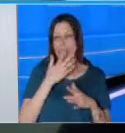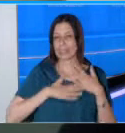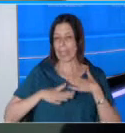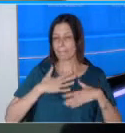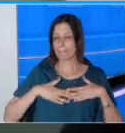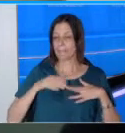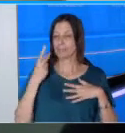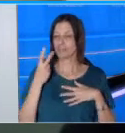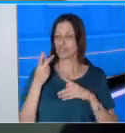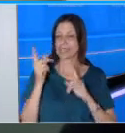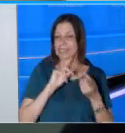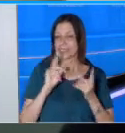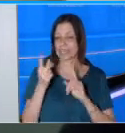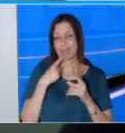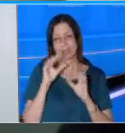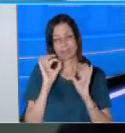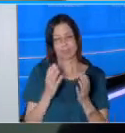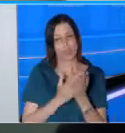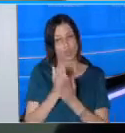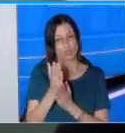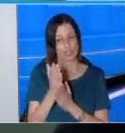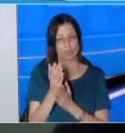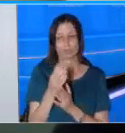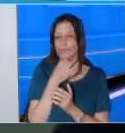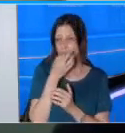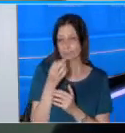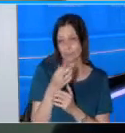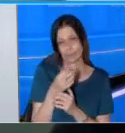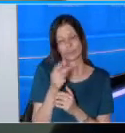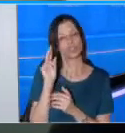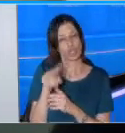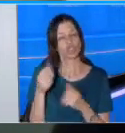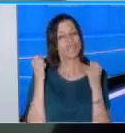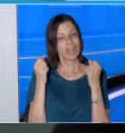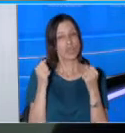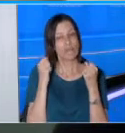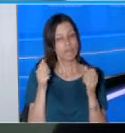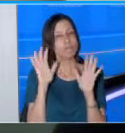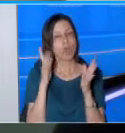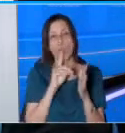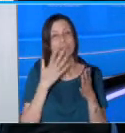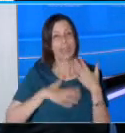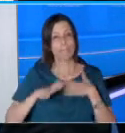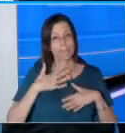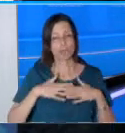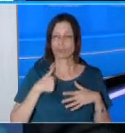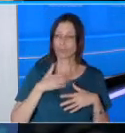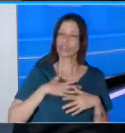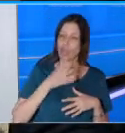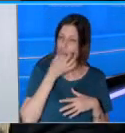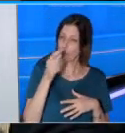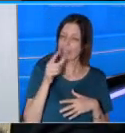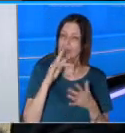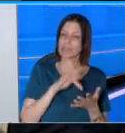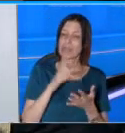לשני הצדדים, צריך להגיד את זה ביושר. איגן, אני רוצה לשאול אותך, אתה יודע, יש הפגנות מאוד מאוד לא נעימות. כן, אני רוצה לשאול אותך, כי אתה נמצא שם